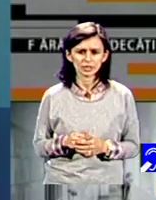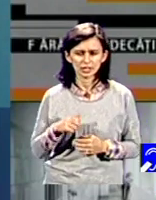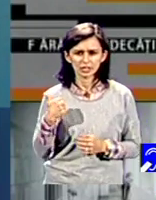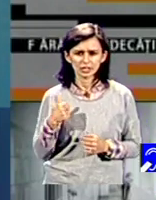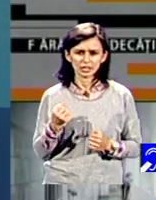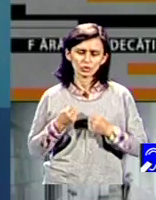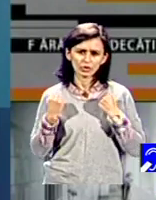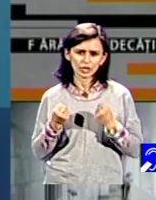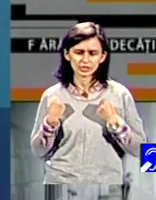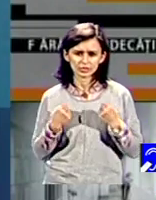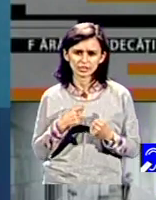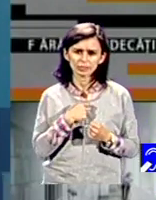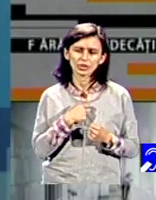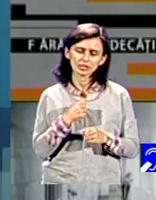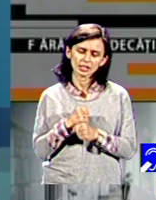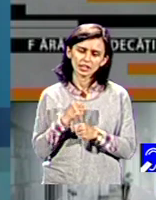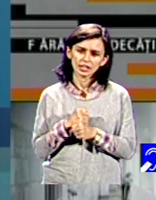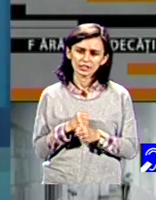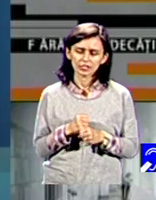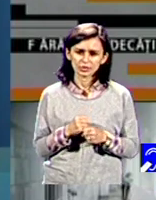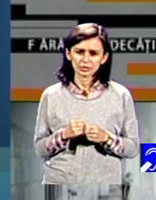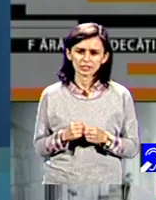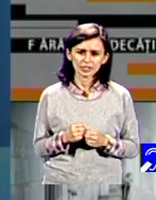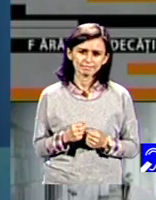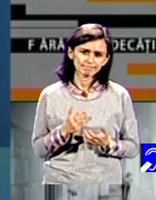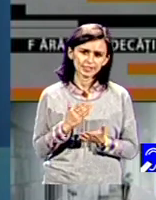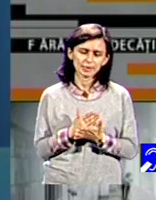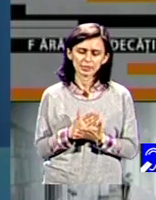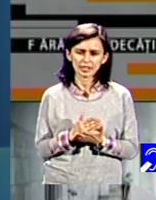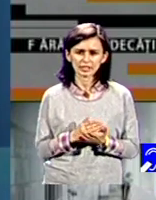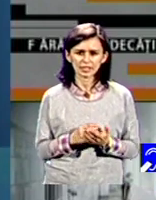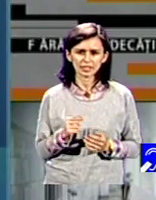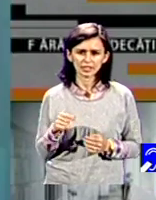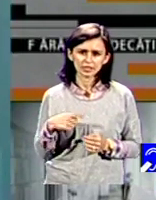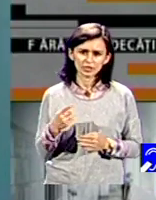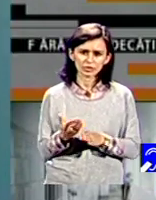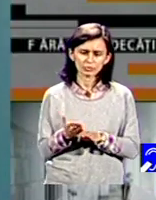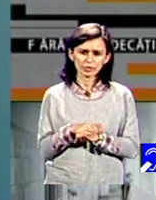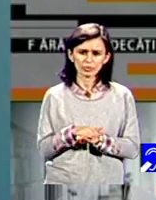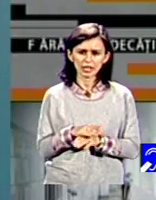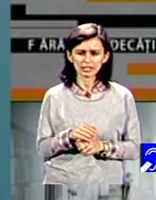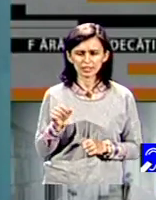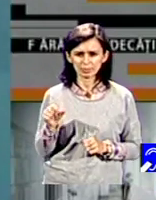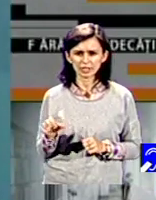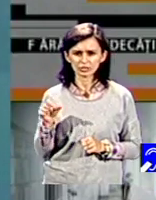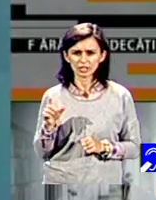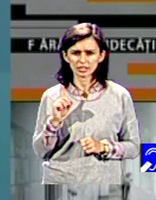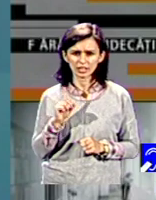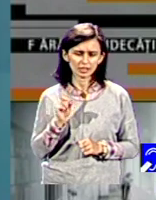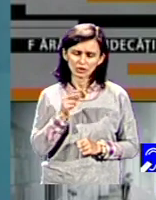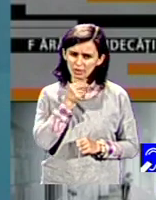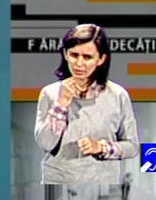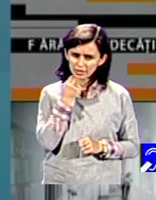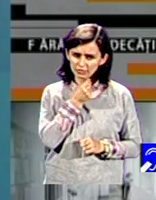păcate poate am făcut dreptate postmortem titularului A dar nu avem eficienți întregii comunități